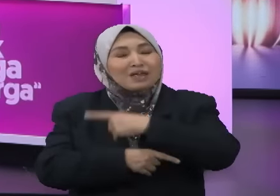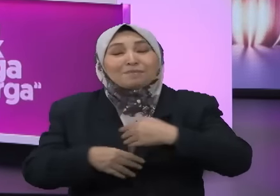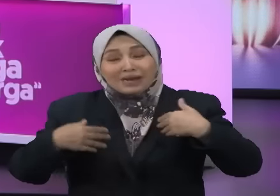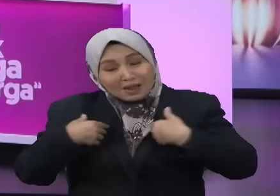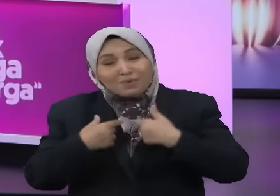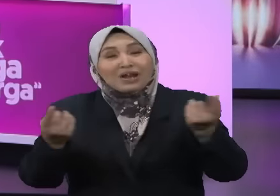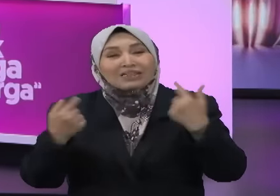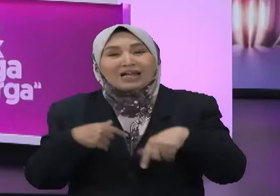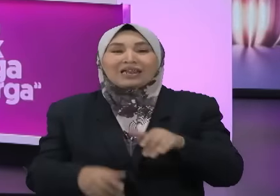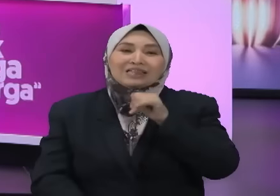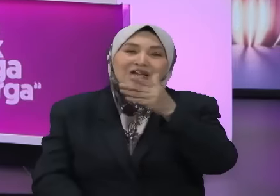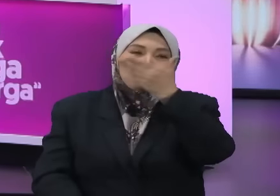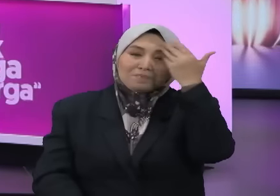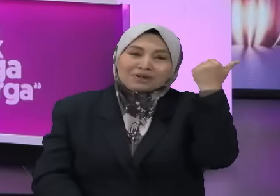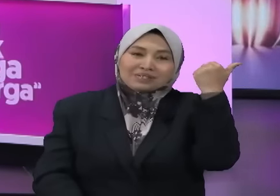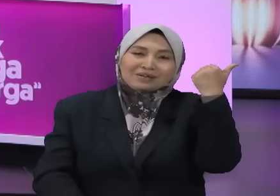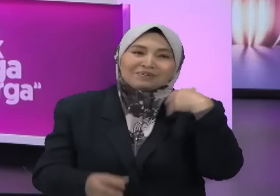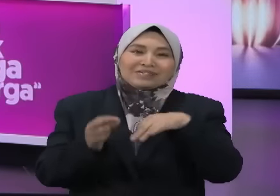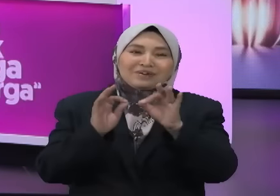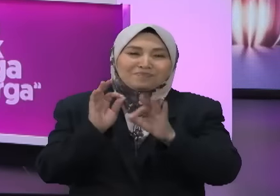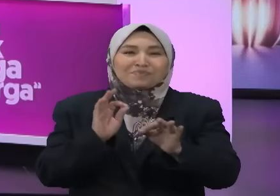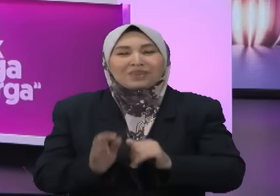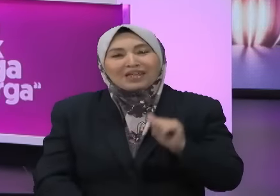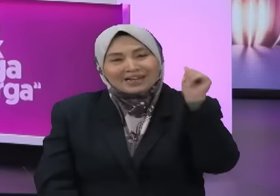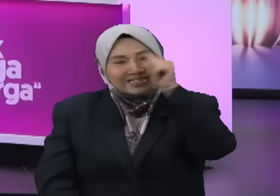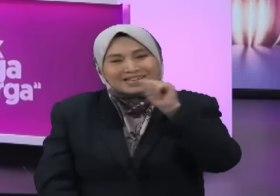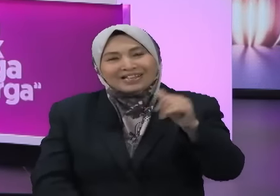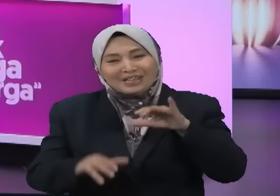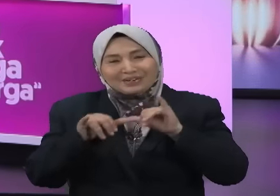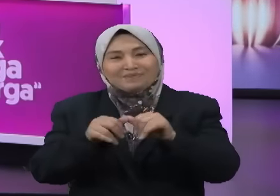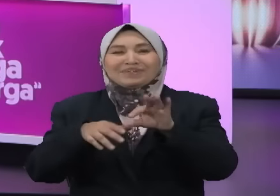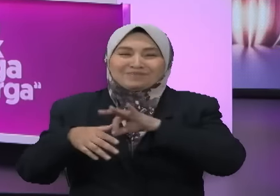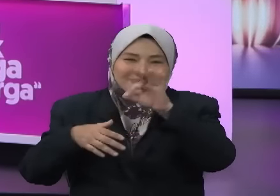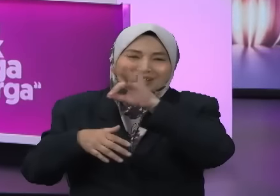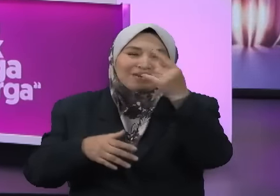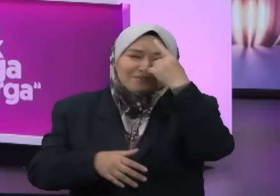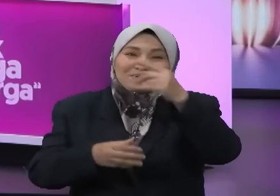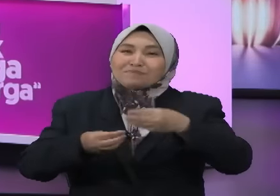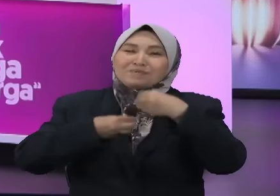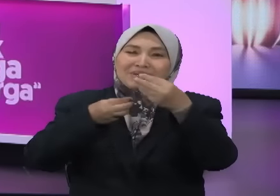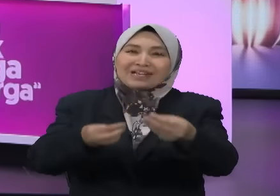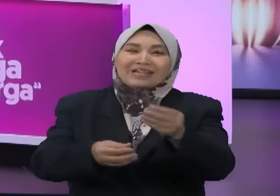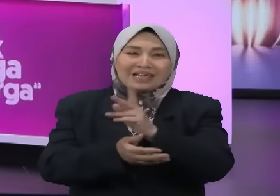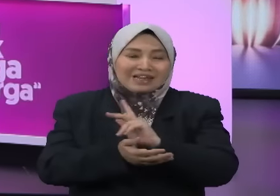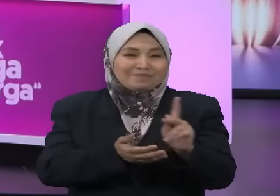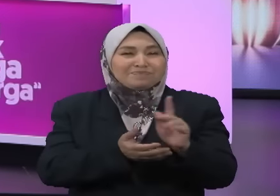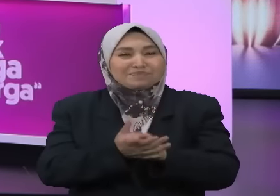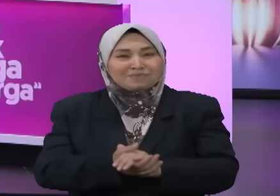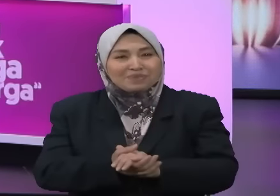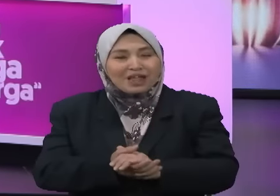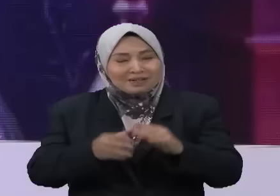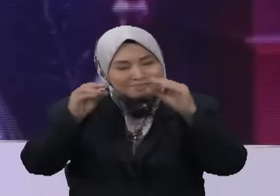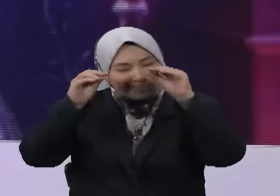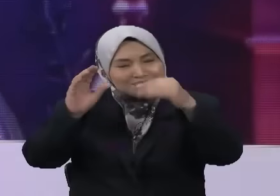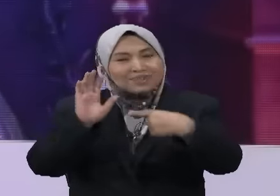dan tak lupa buat juru bahasa isyarat kita Puan azlina yang terus bersemangat memberikan tunjuk